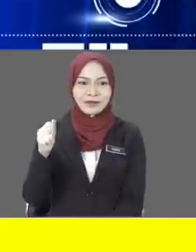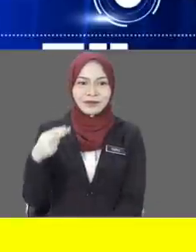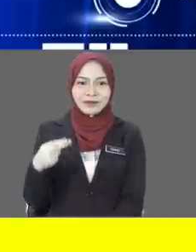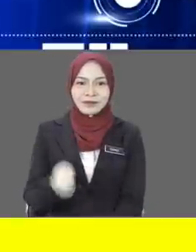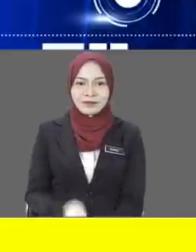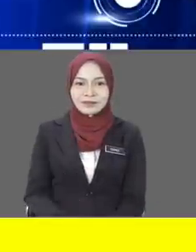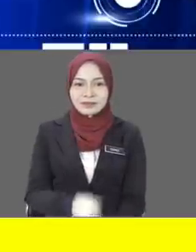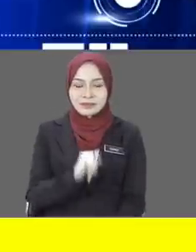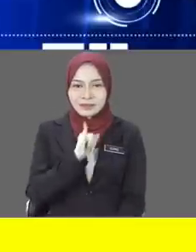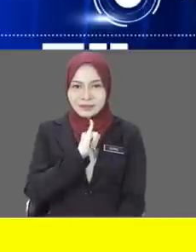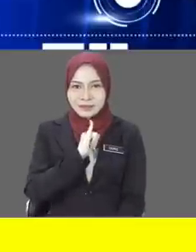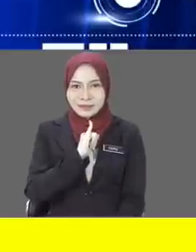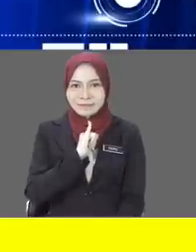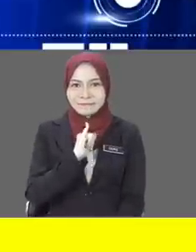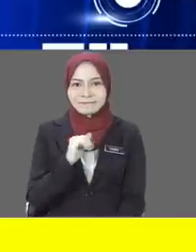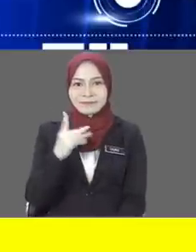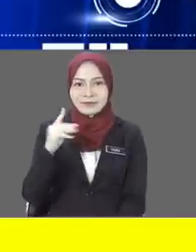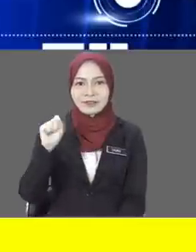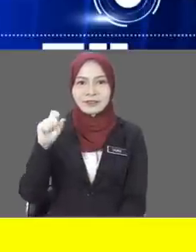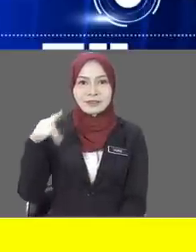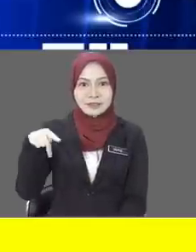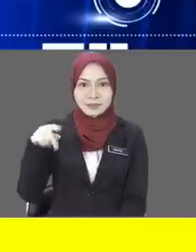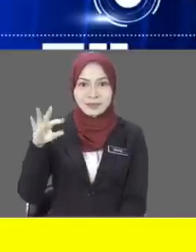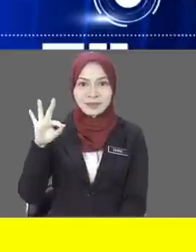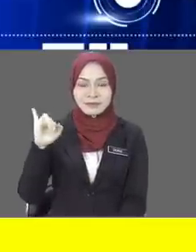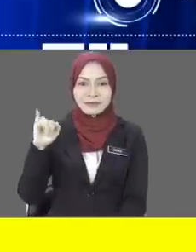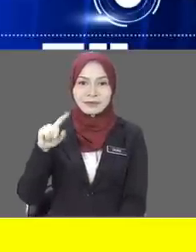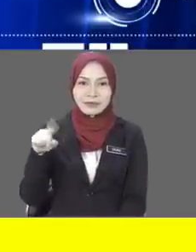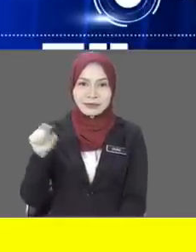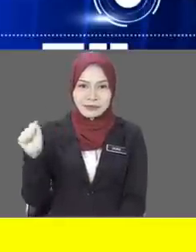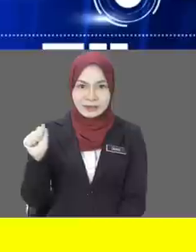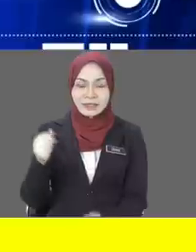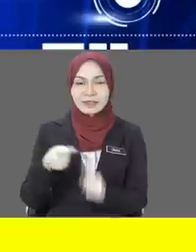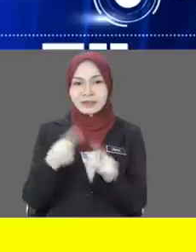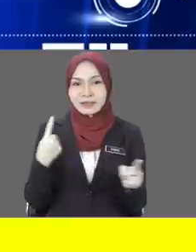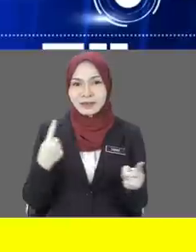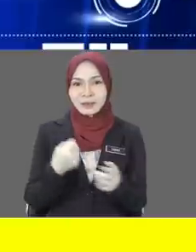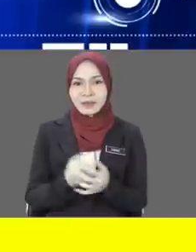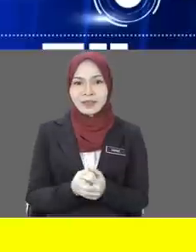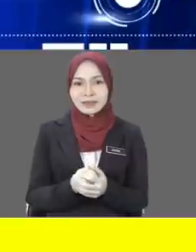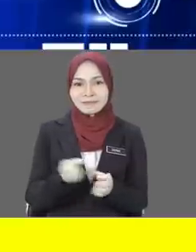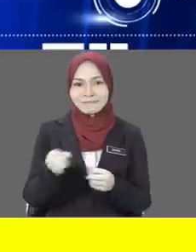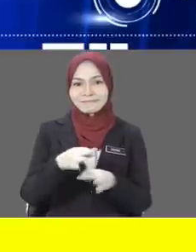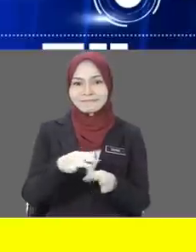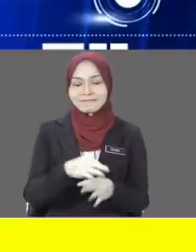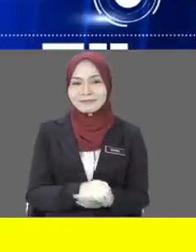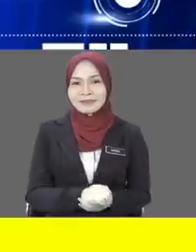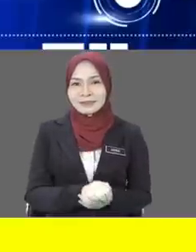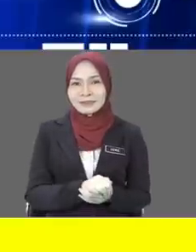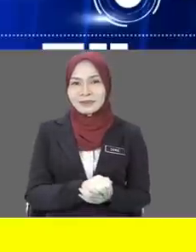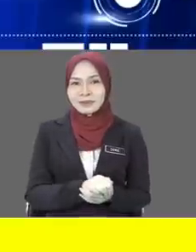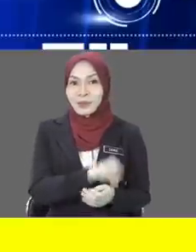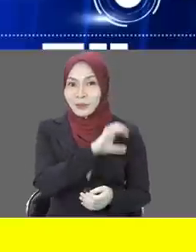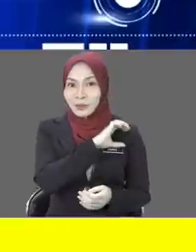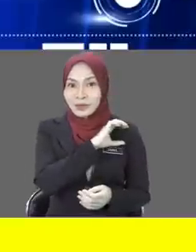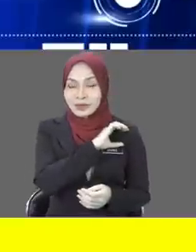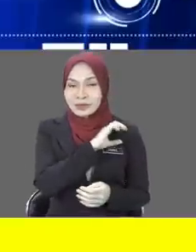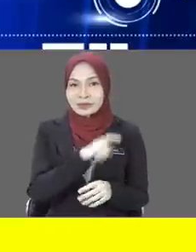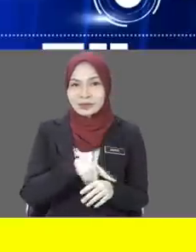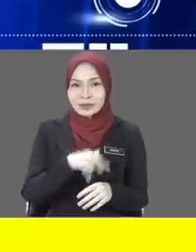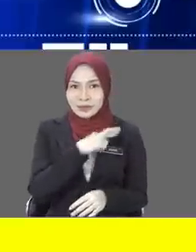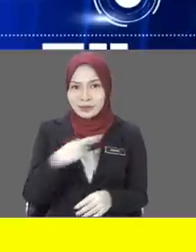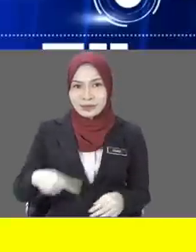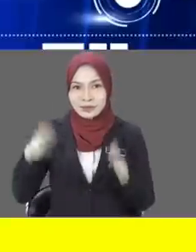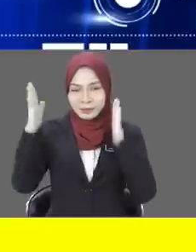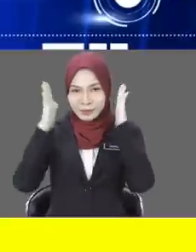Hamdan dari bahagianya wanita dan kanak-kanak di 11 jabatan Sesetan Cina yang police di Raja Malaysia